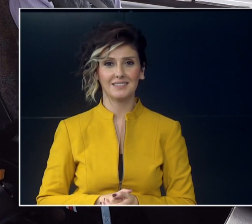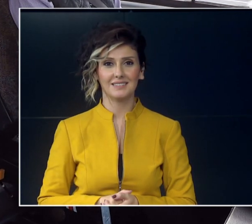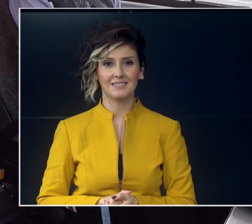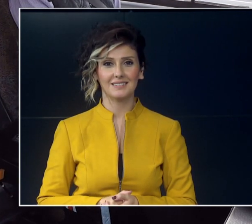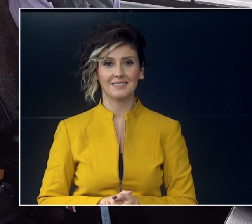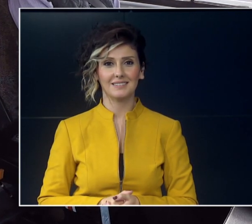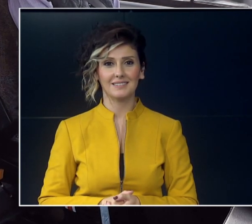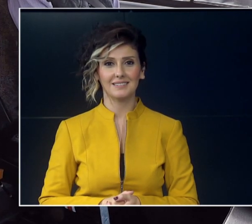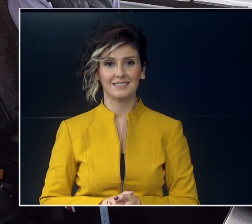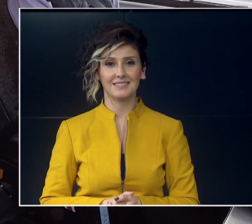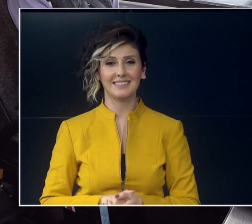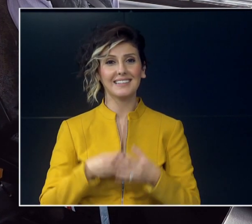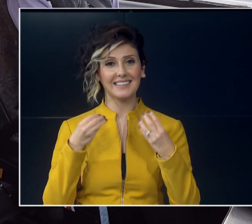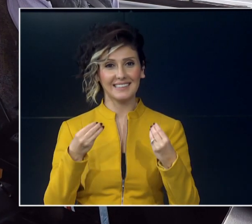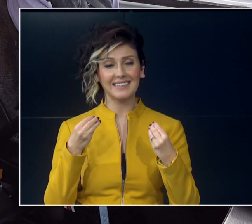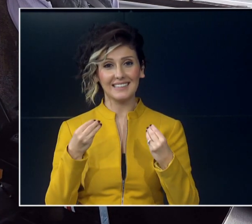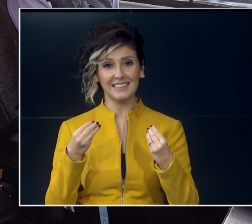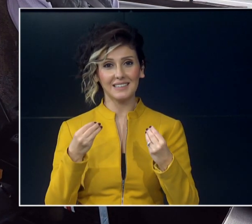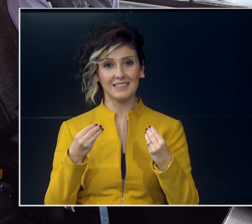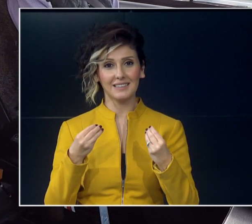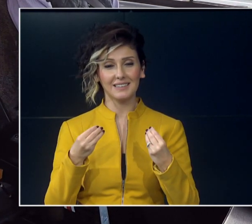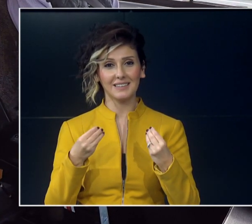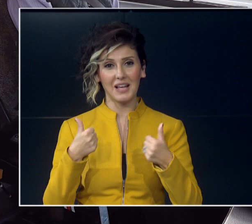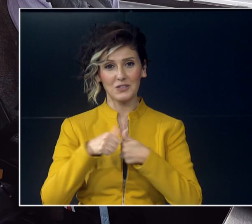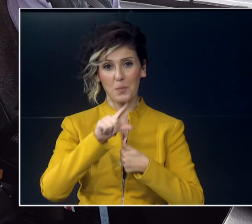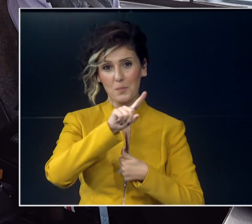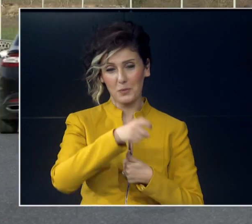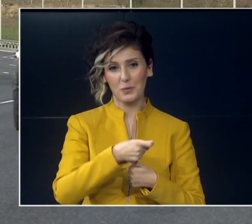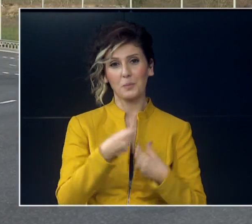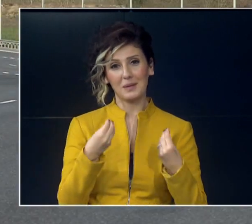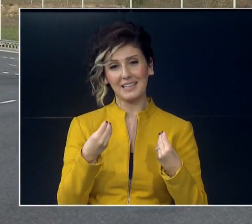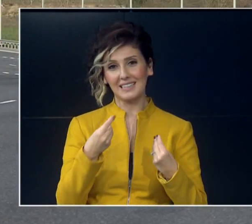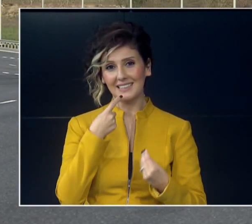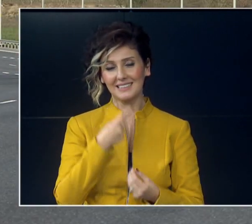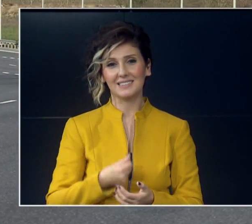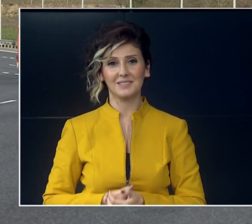İyi ki Gonca buldum, gerçekten. İyi ki buldum.